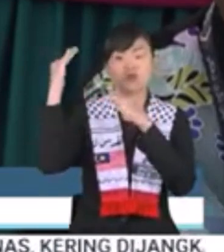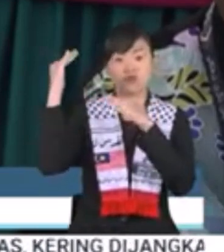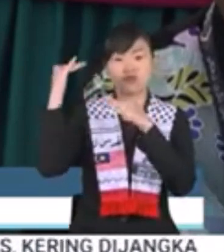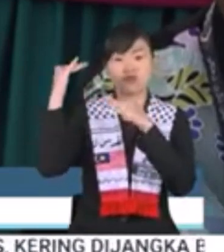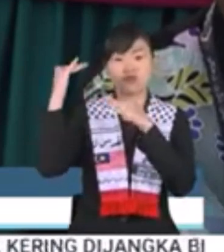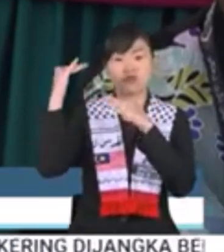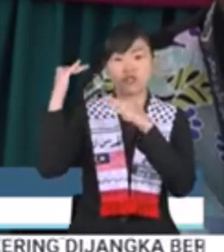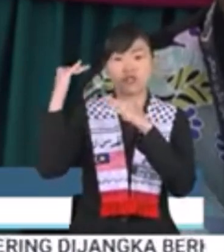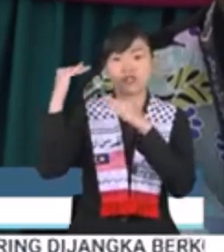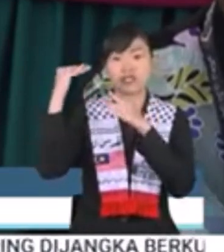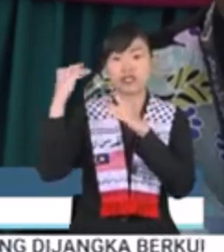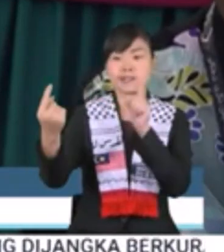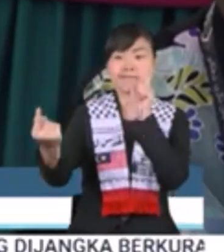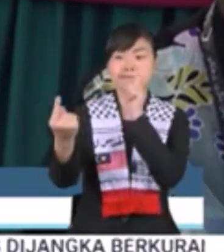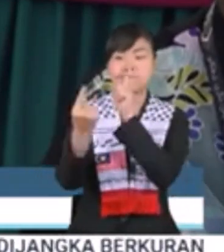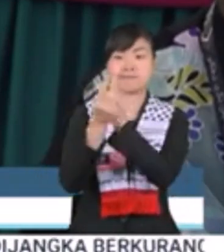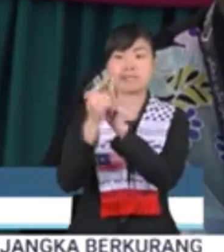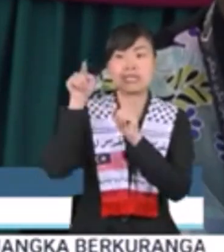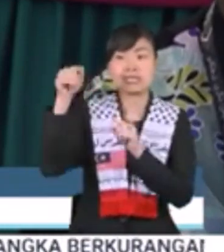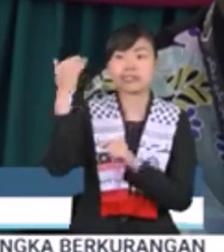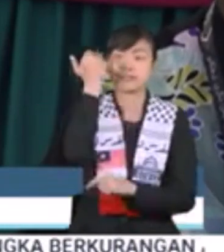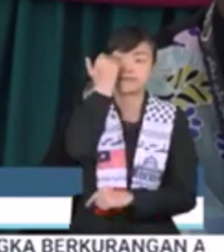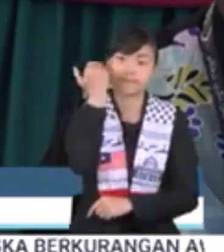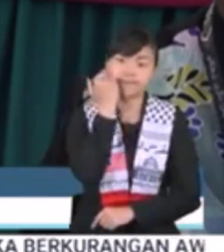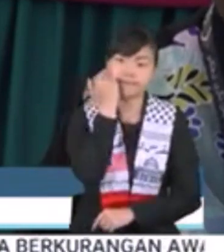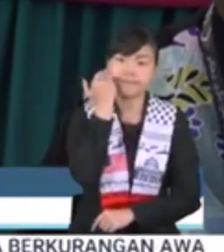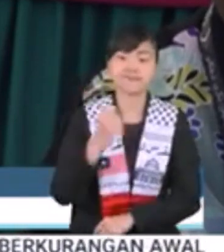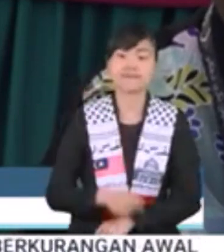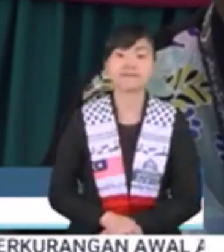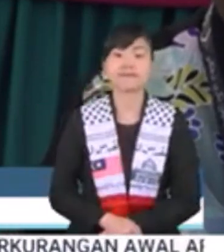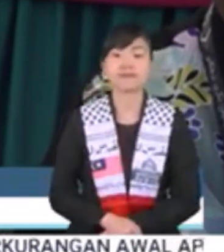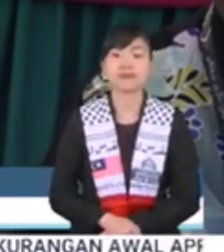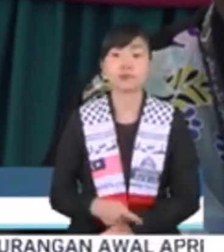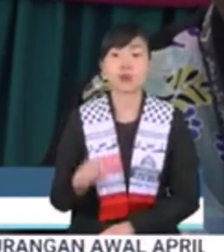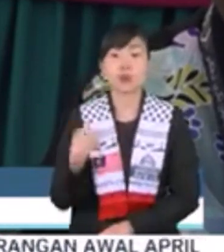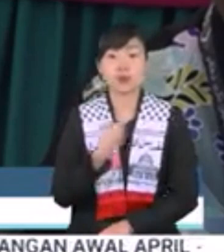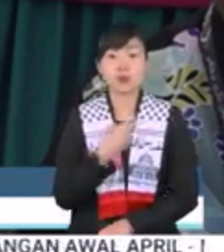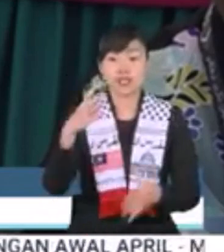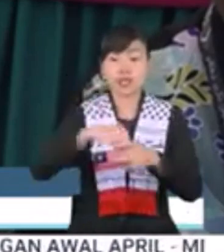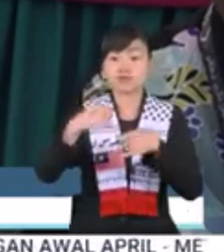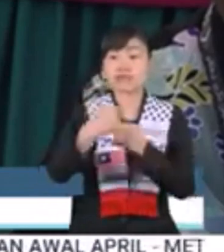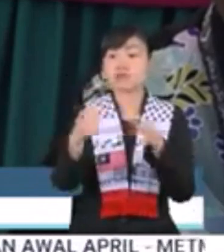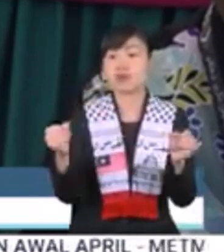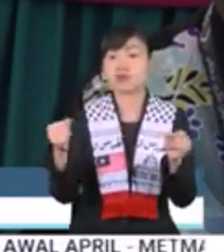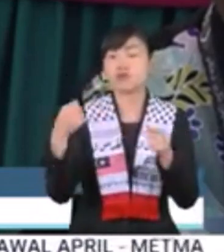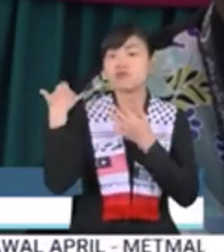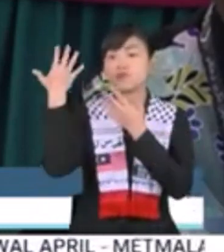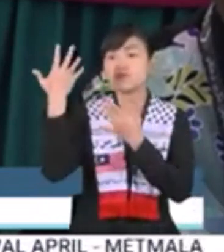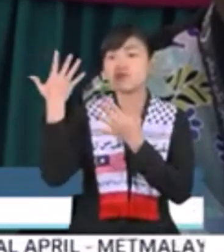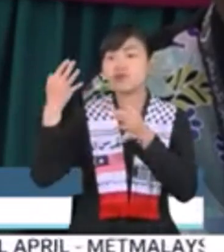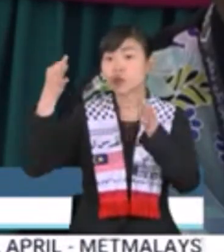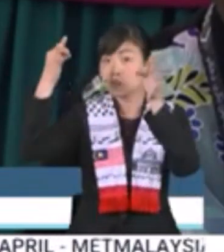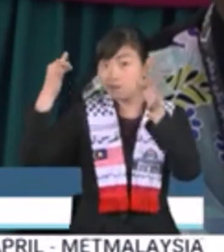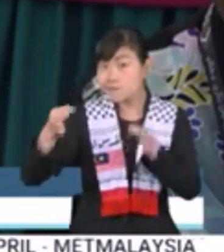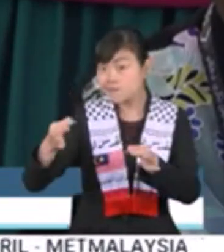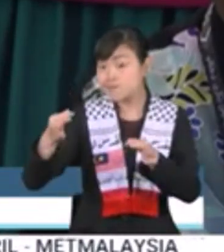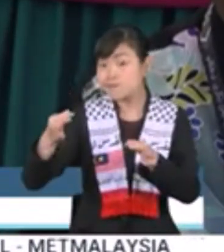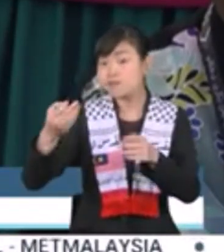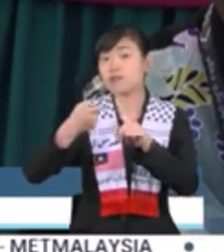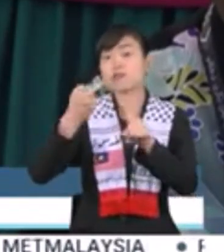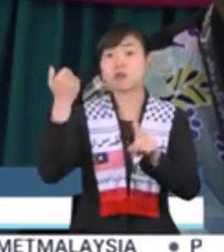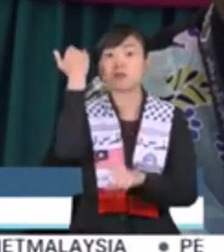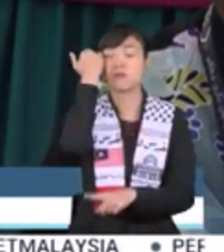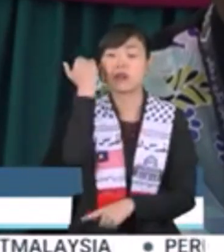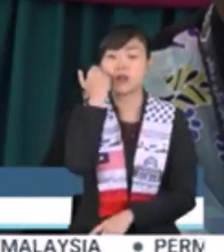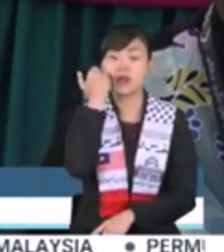lagilah sebutan semula kes jadi kita di peringkat jabatan kita menunggu dulu keputusan daripada pihak